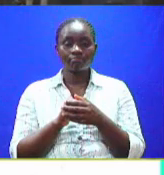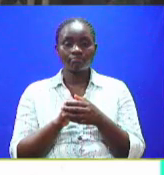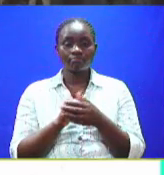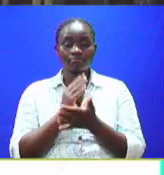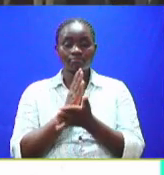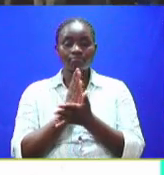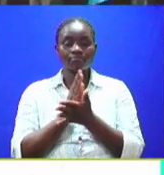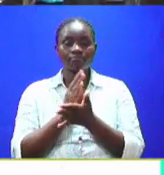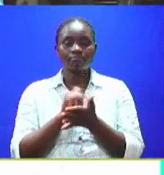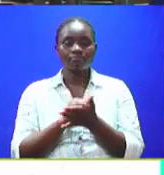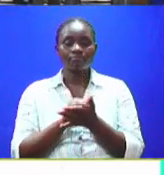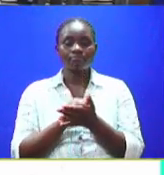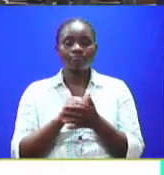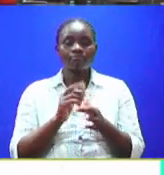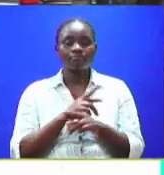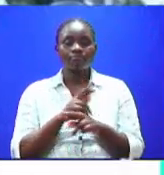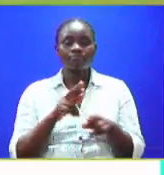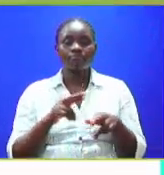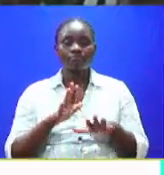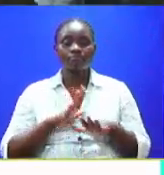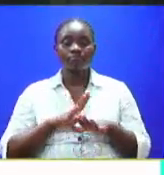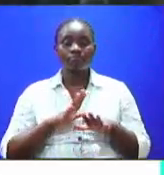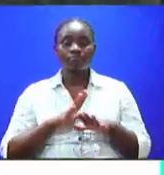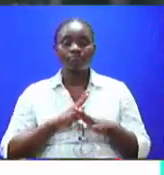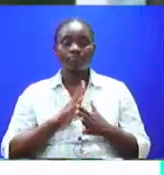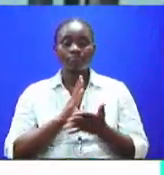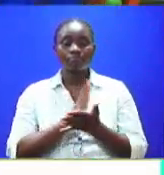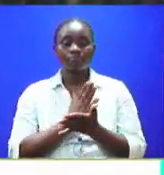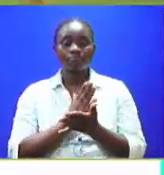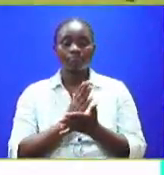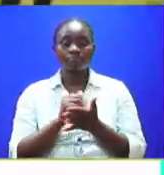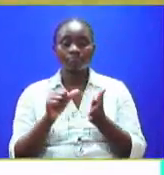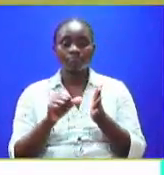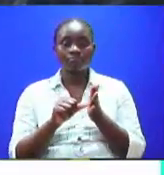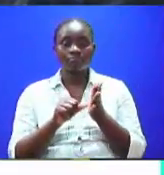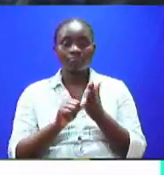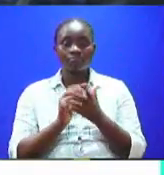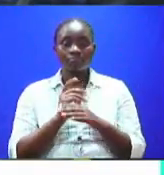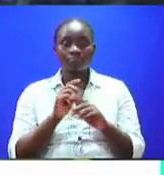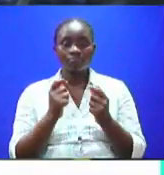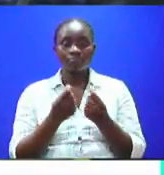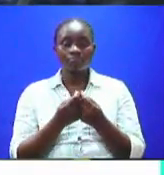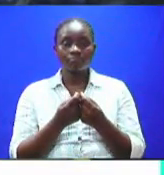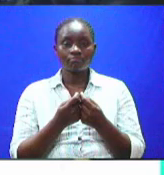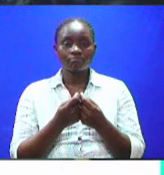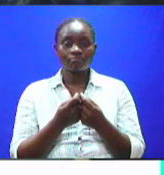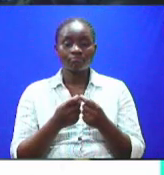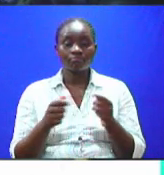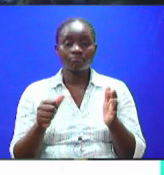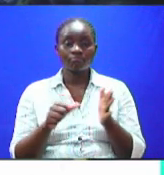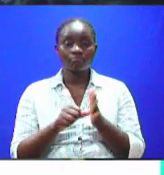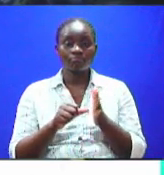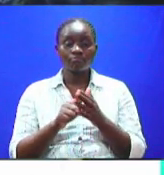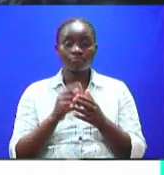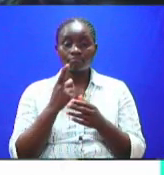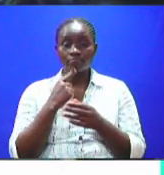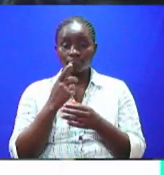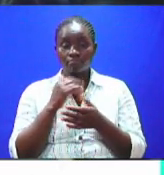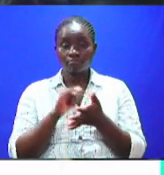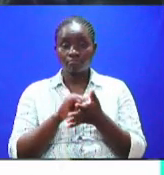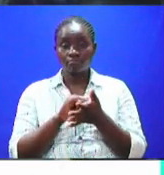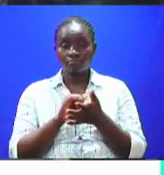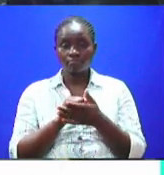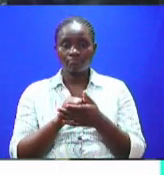tabo kwegetia moneni besaine negative mechando bagwetera mune team shida moja naweza sema ni